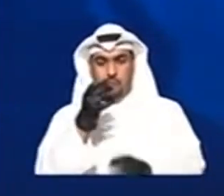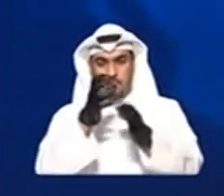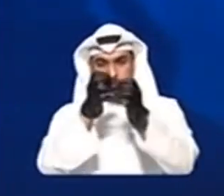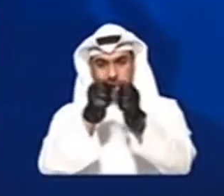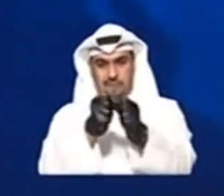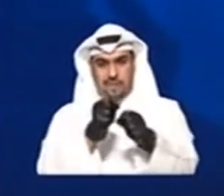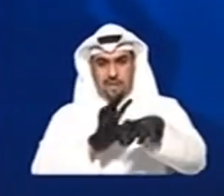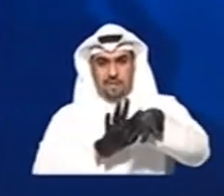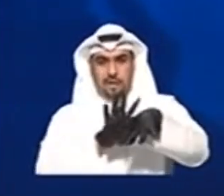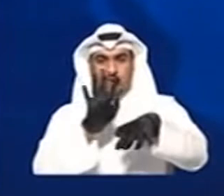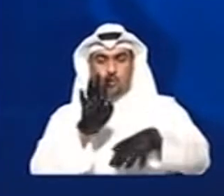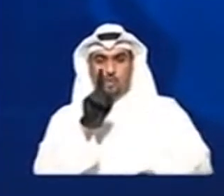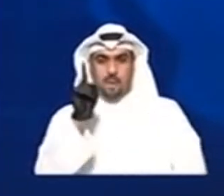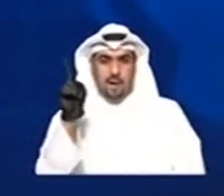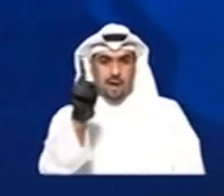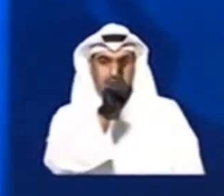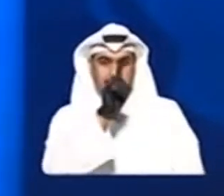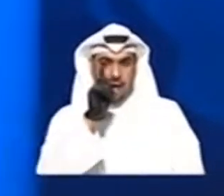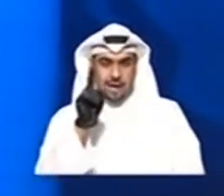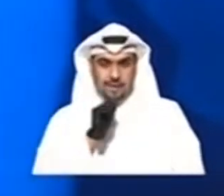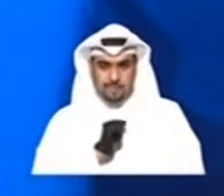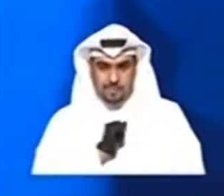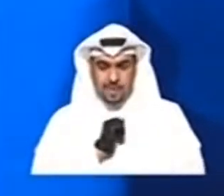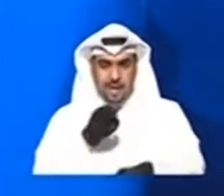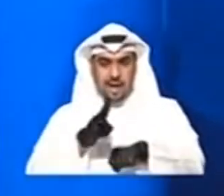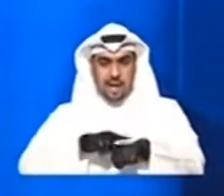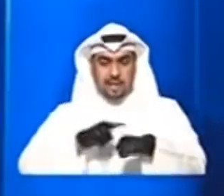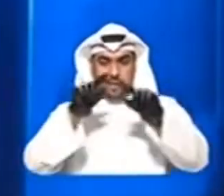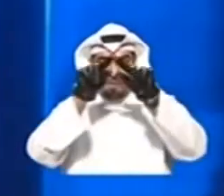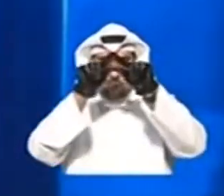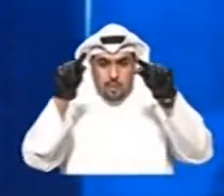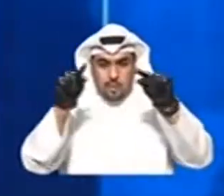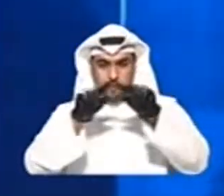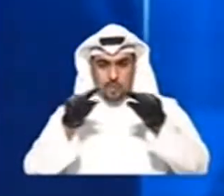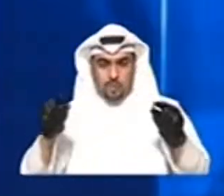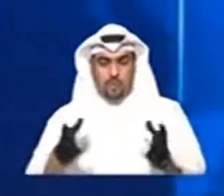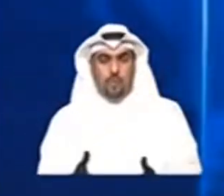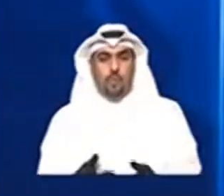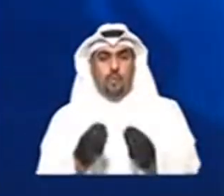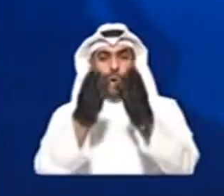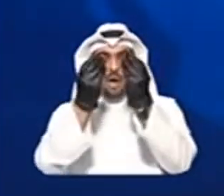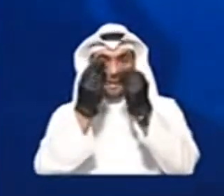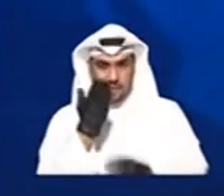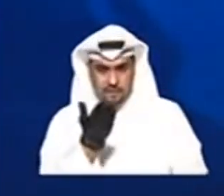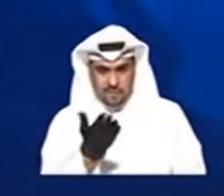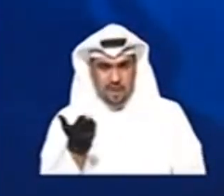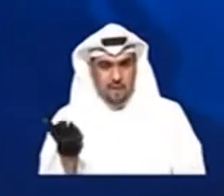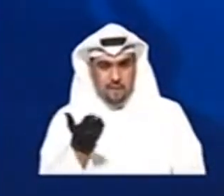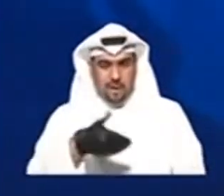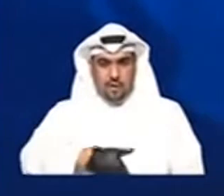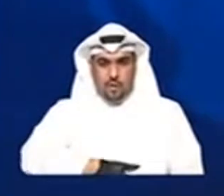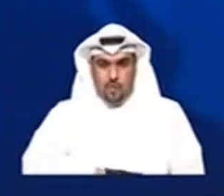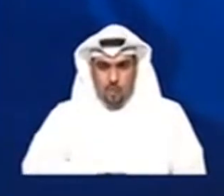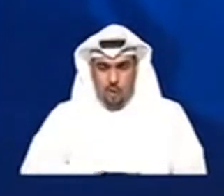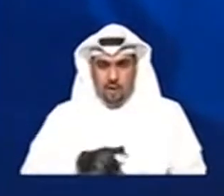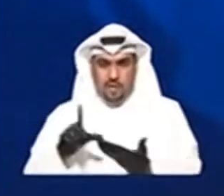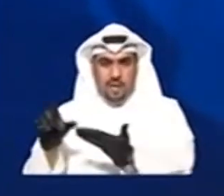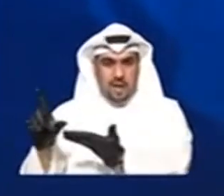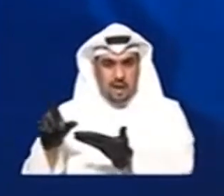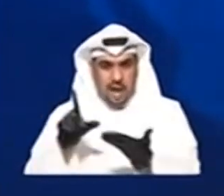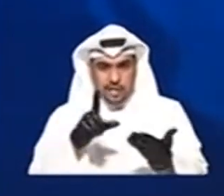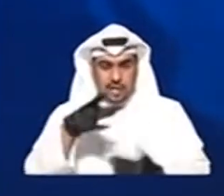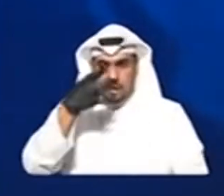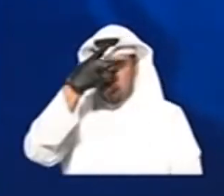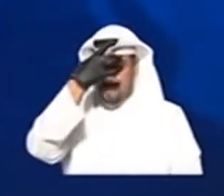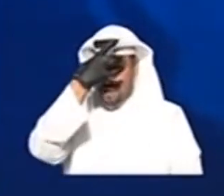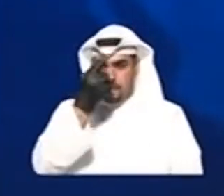الأخرى، مذكرا بأن هناك العديد من المواضيع كاللاجئين والمهاجرين والفقر والمجاعات وانتشار العديد من الأوبئة